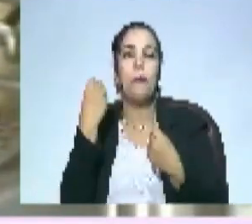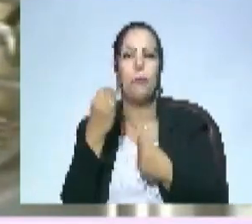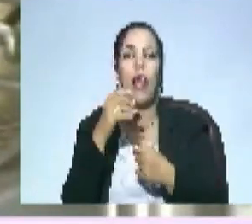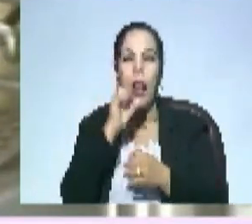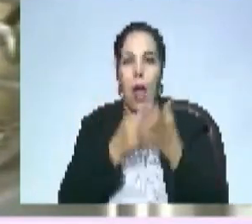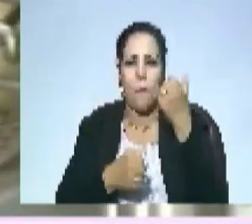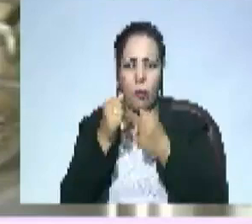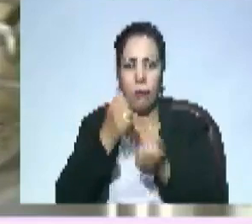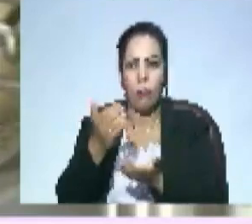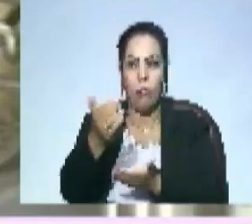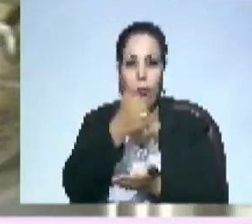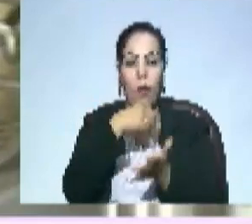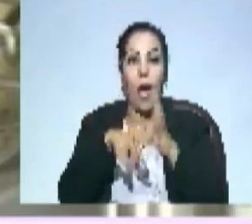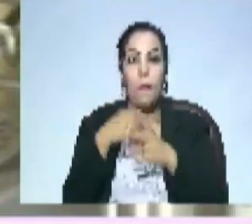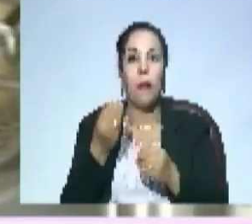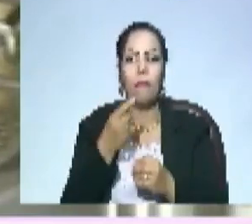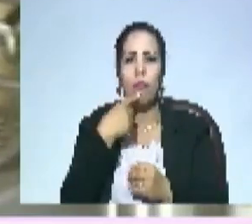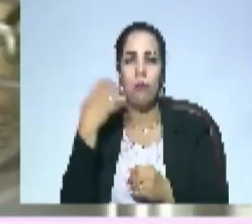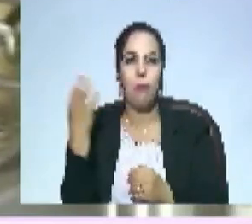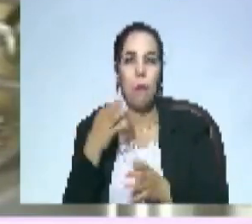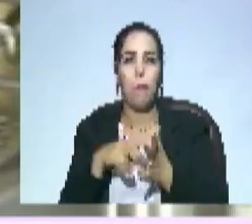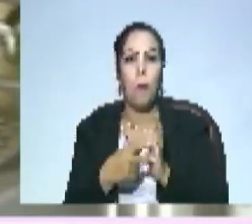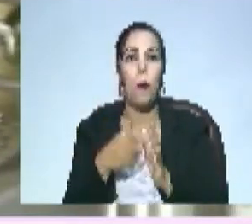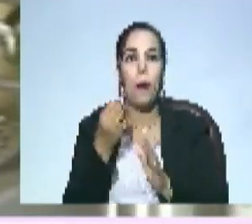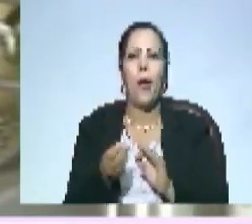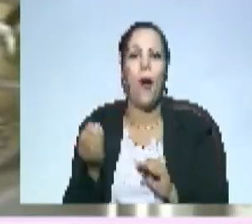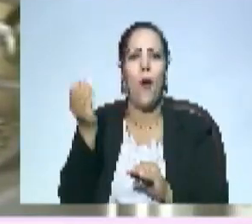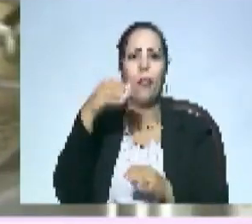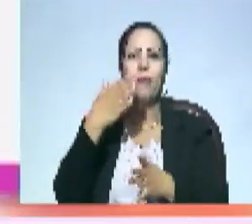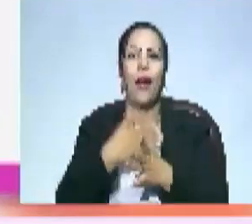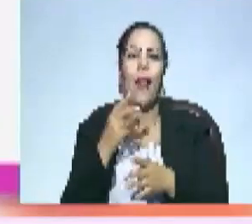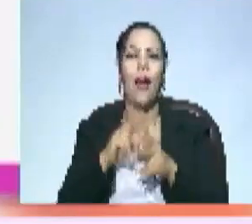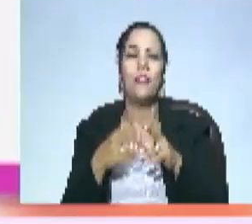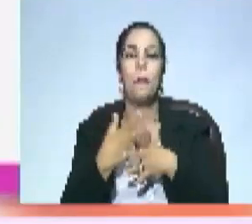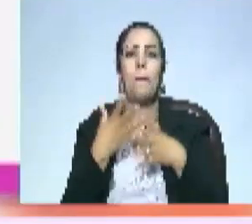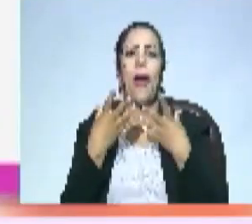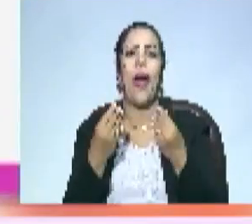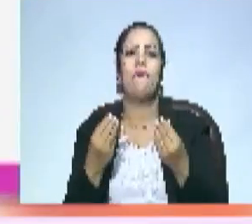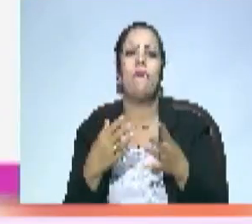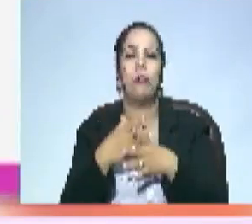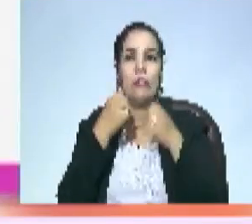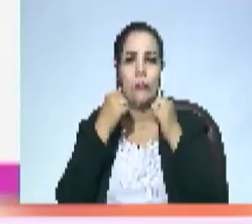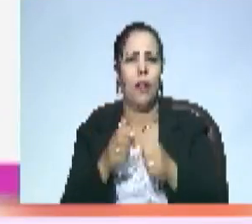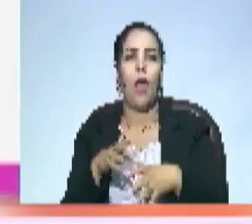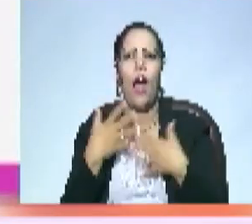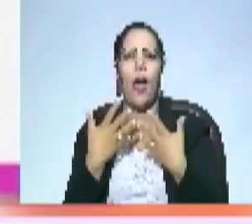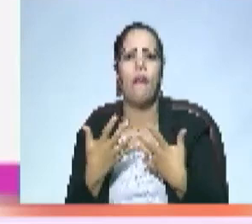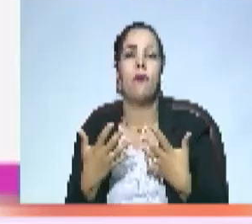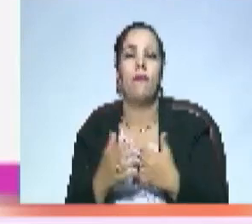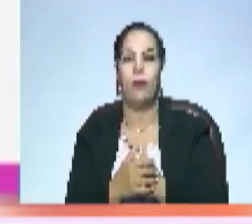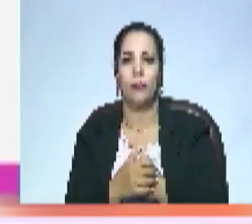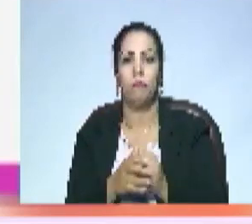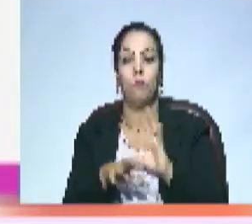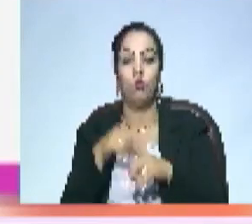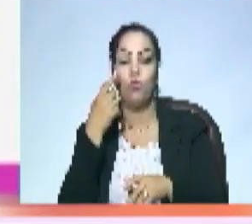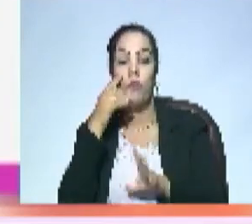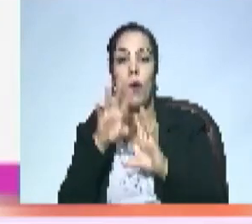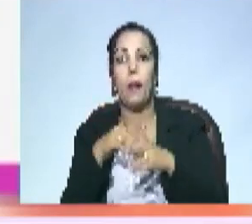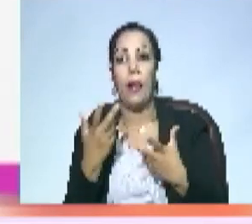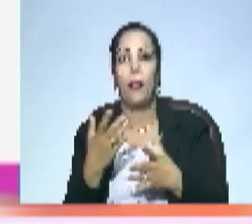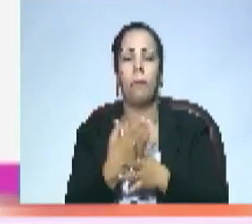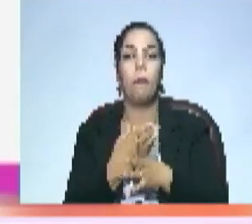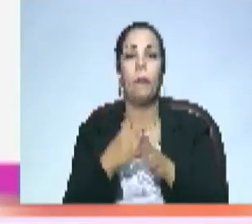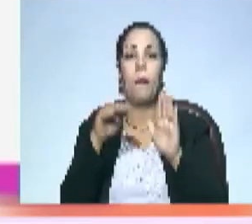اضافه عشان تبقى كريمه هشه كده وجميله وهنشوف هتطلع معانا عامله ازاي طيب